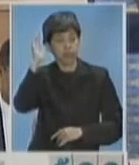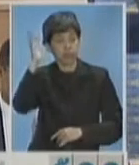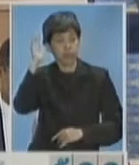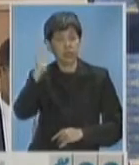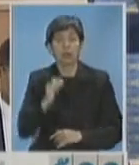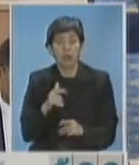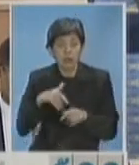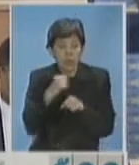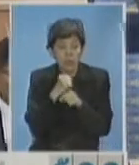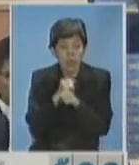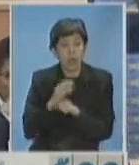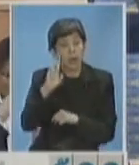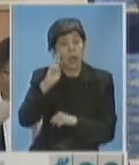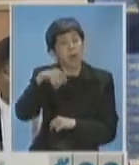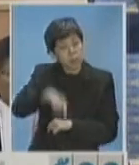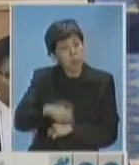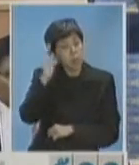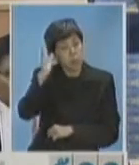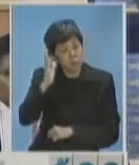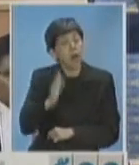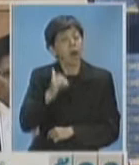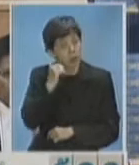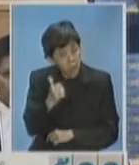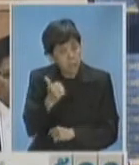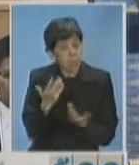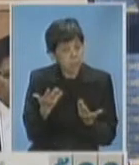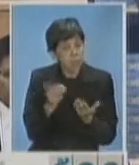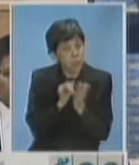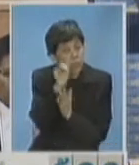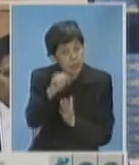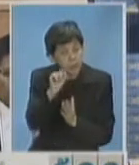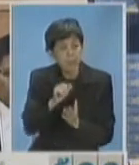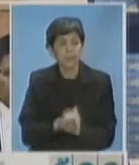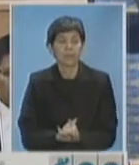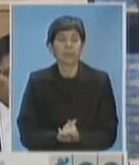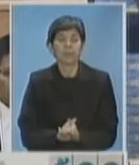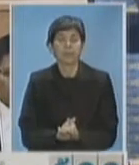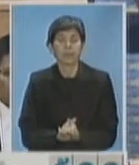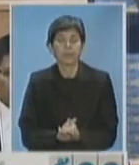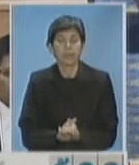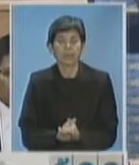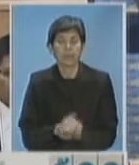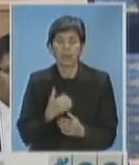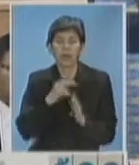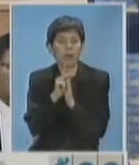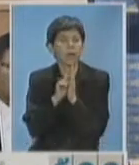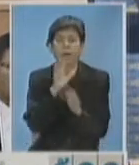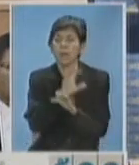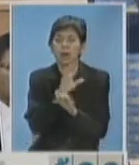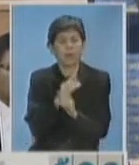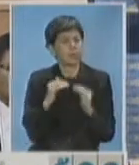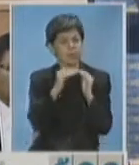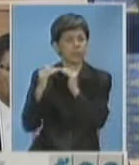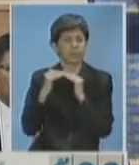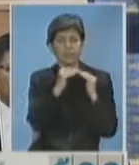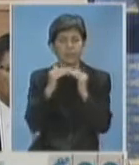างนี้พี่น้องที่สวนลุมก็มาตั้งเวทีหน้าสภาได้อย่างนี้ถูกต้องไหมครับเพราะต้องบังคับใช้กฎหมายอย่างเท่าเ